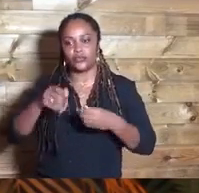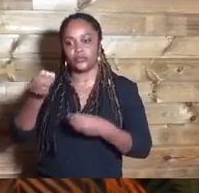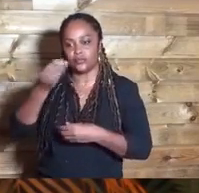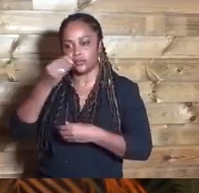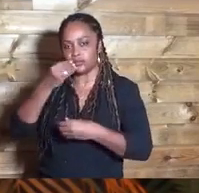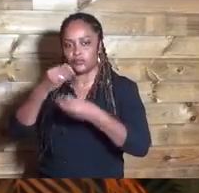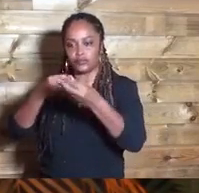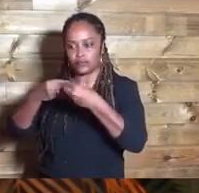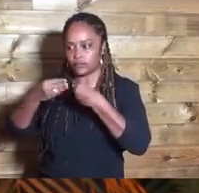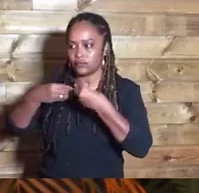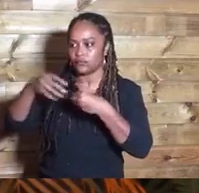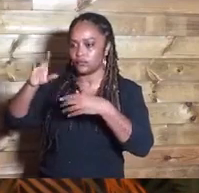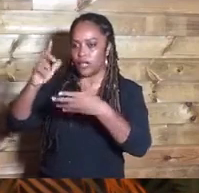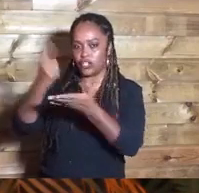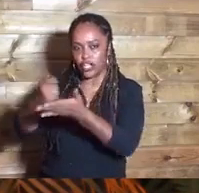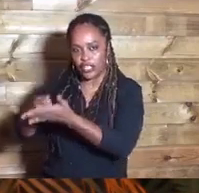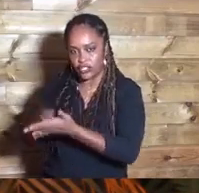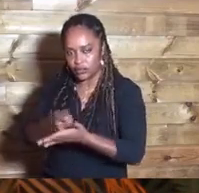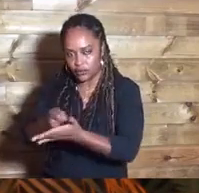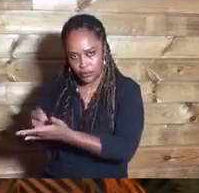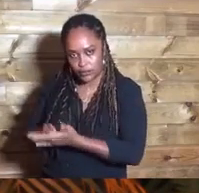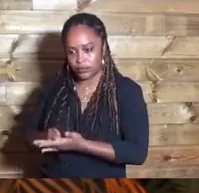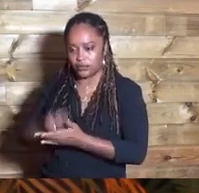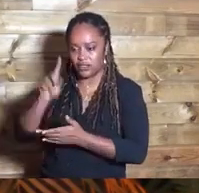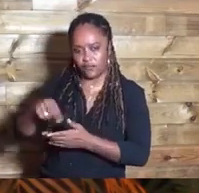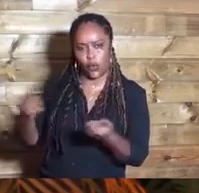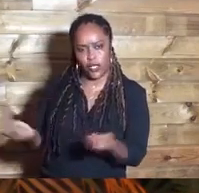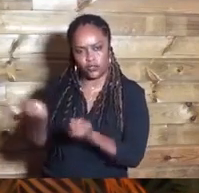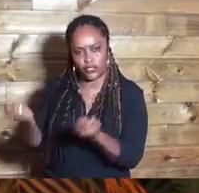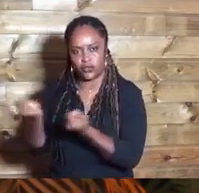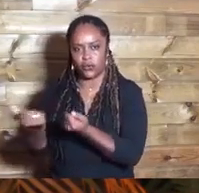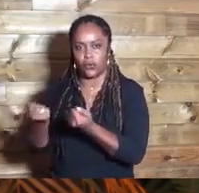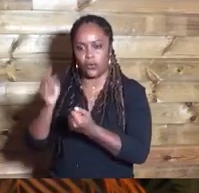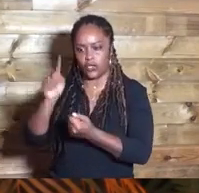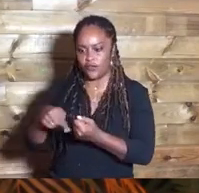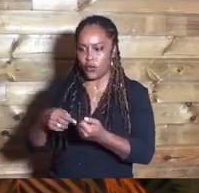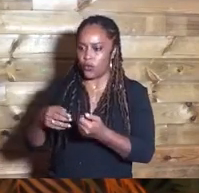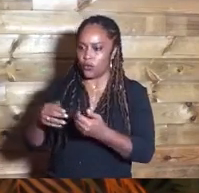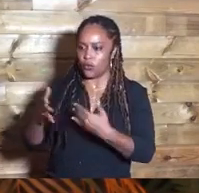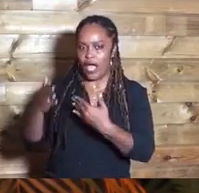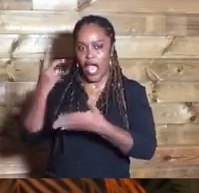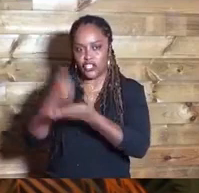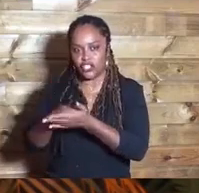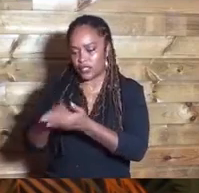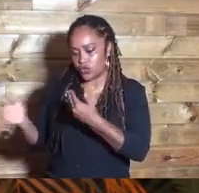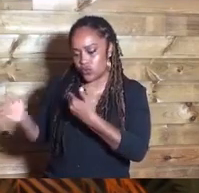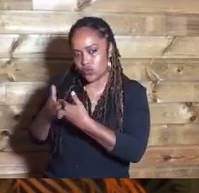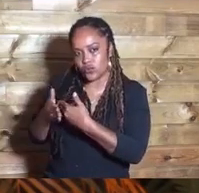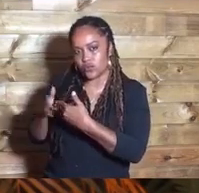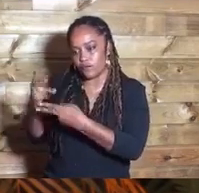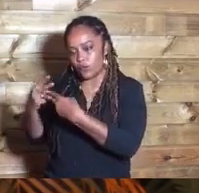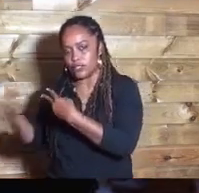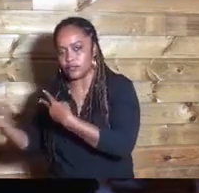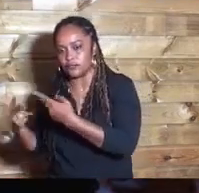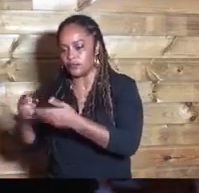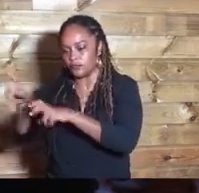conscientiser les consommateurs, faire l'éducation à la consommation et favoriser les circuits courts. Créer des débouchés importants et réguliers, comme